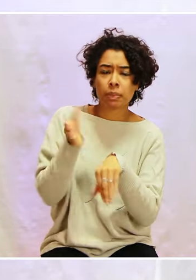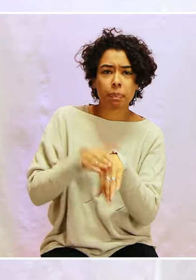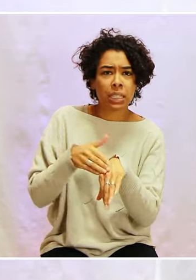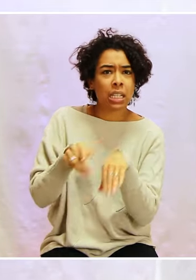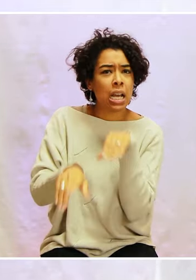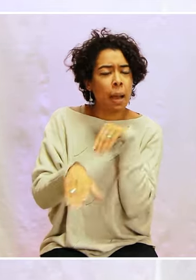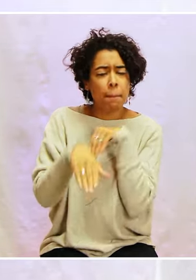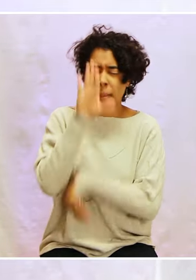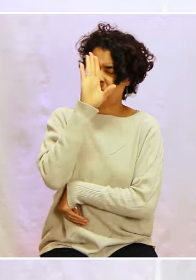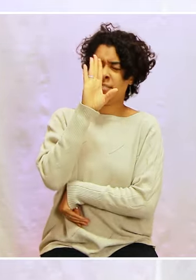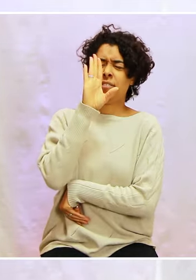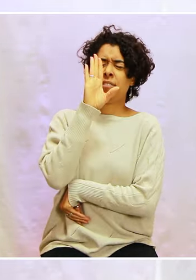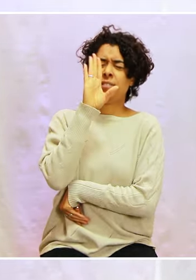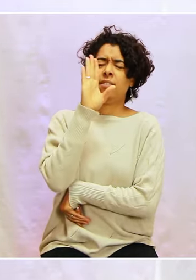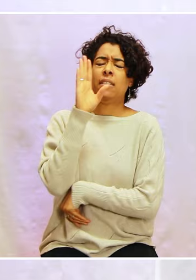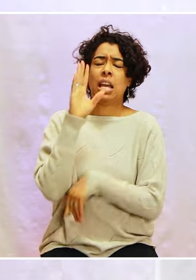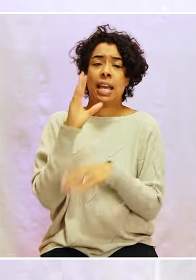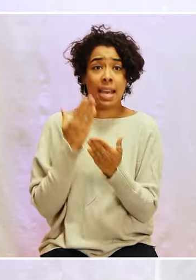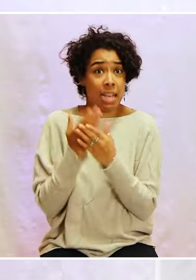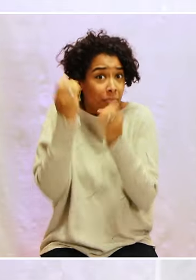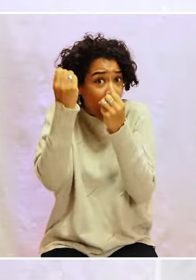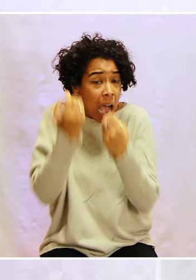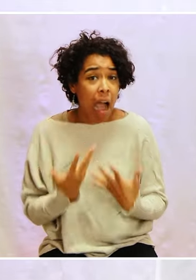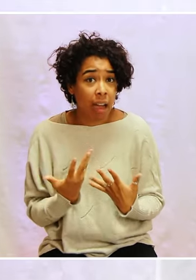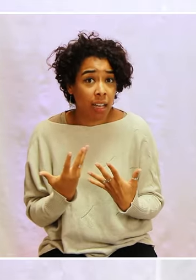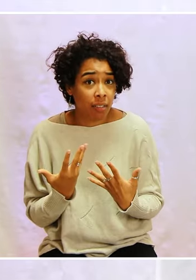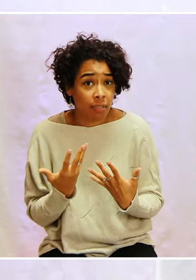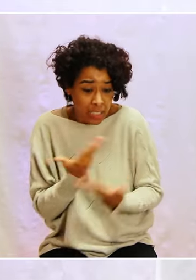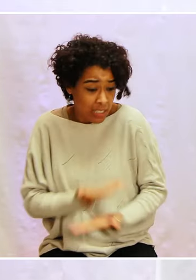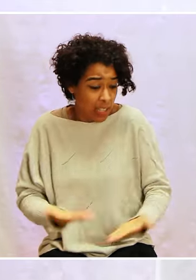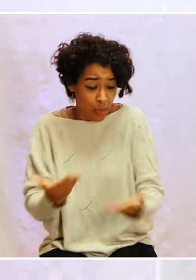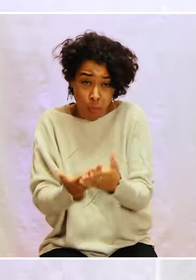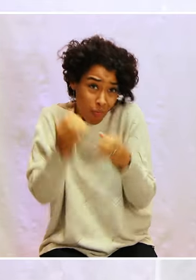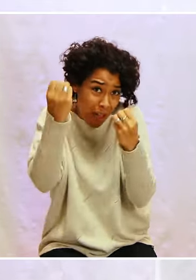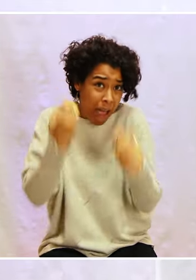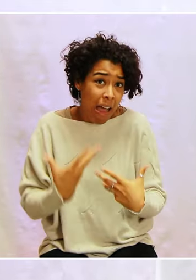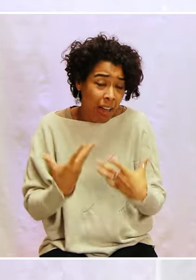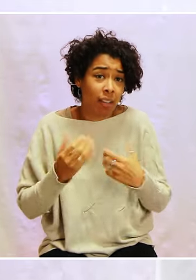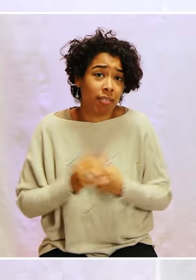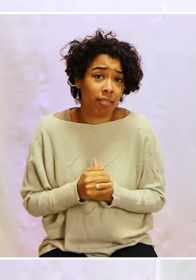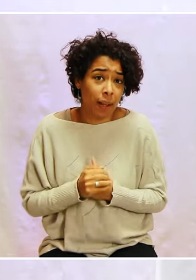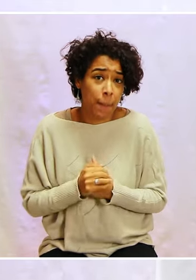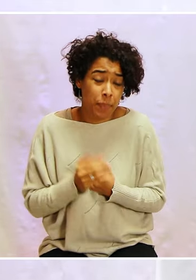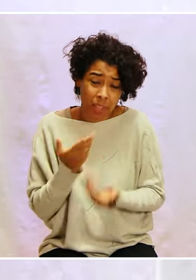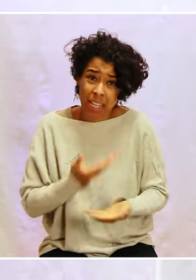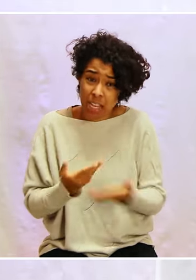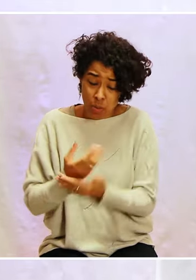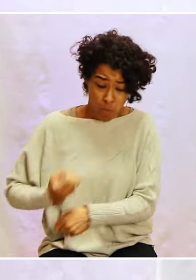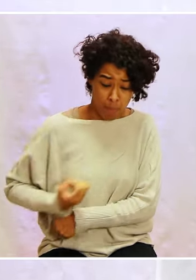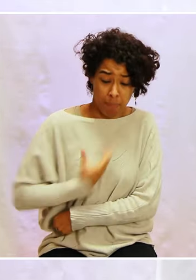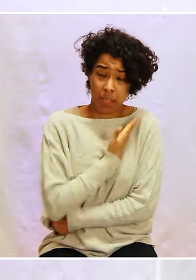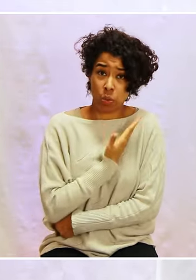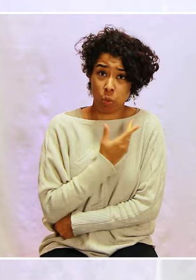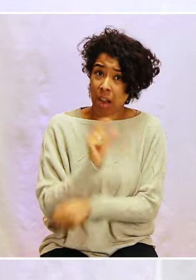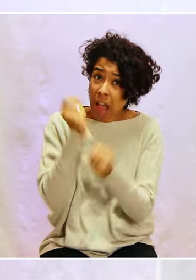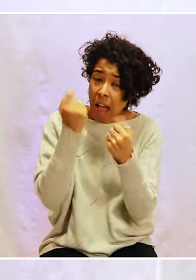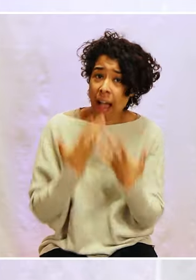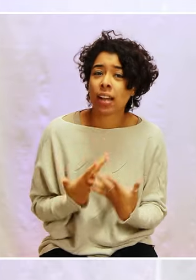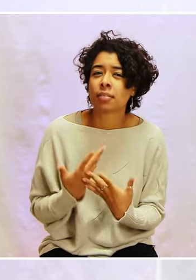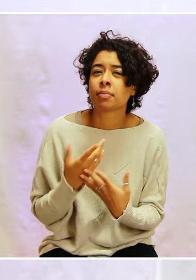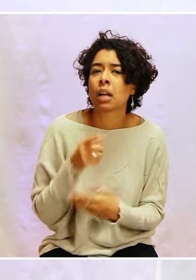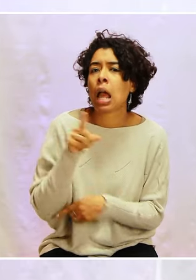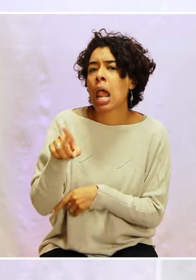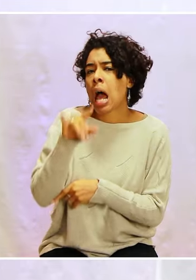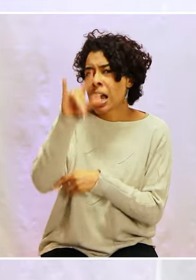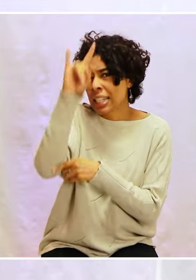cette confiance a été brisée et ça ça arrive dans notre parcours ça arrive ce genre de blessure ça arrive et l'adversaire